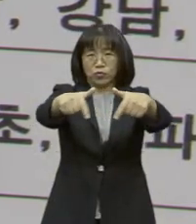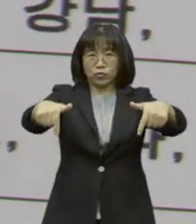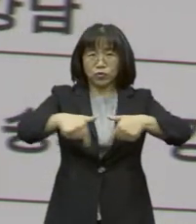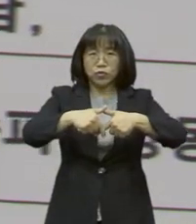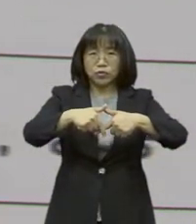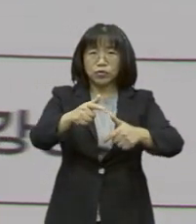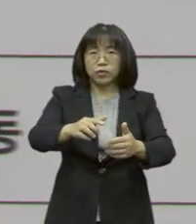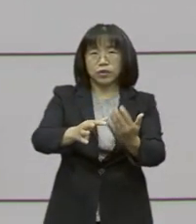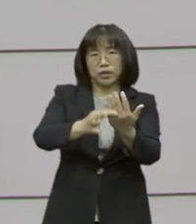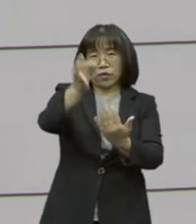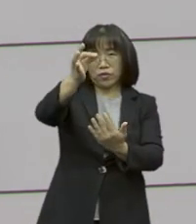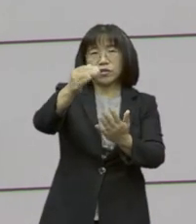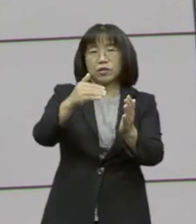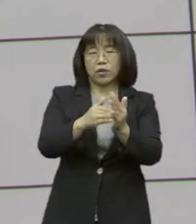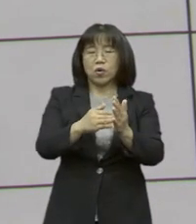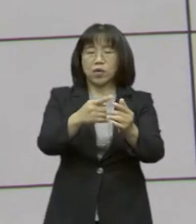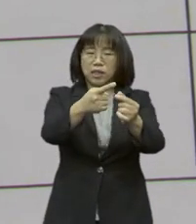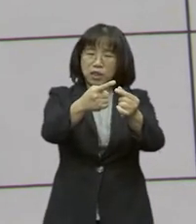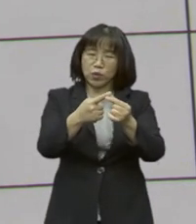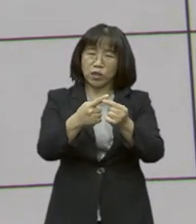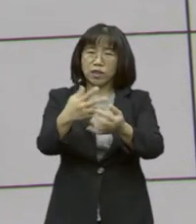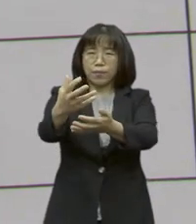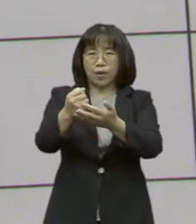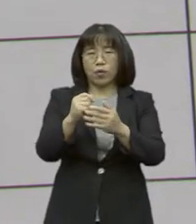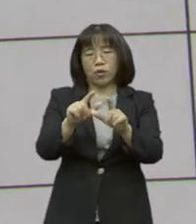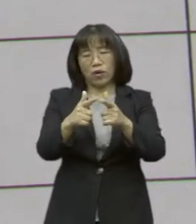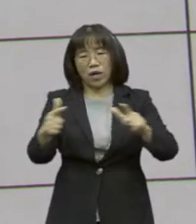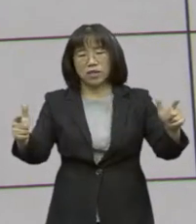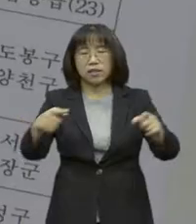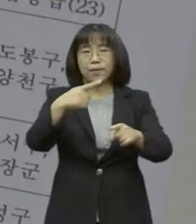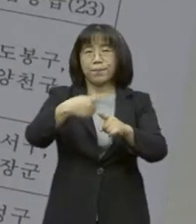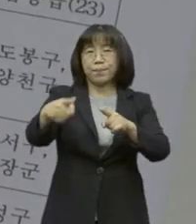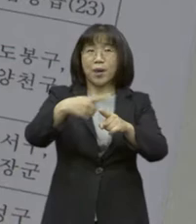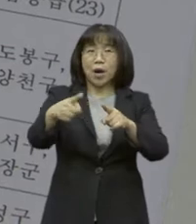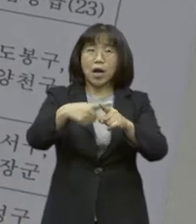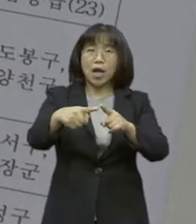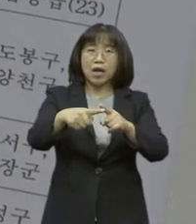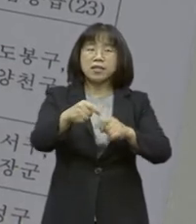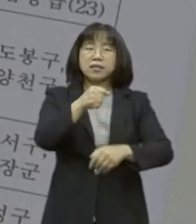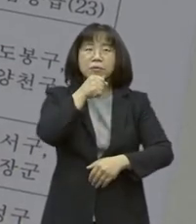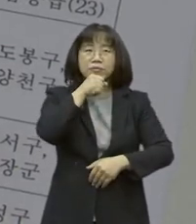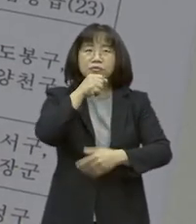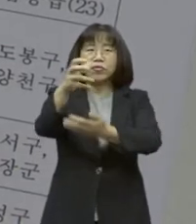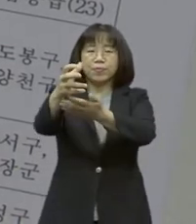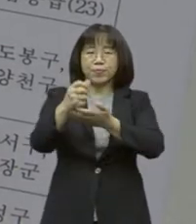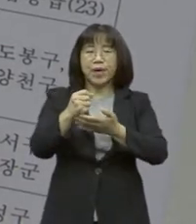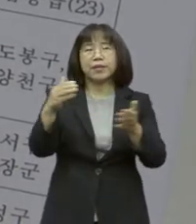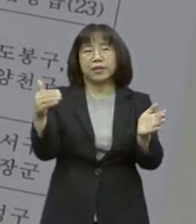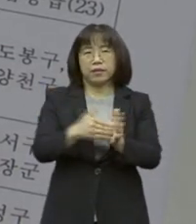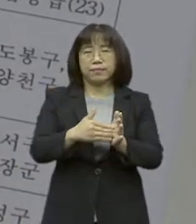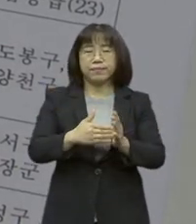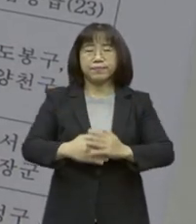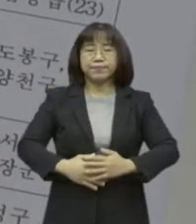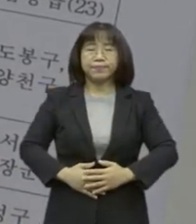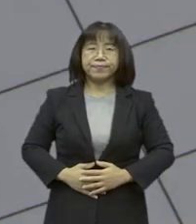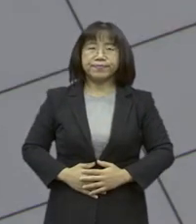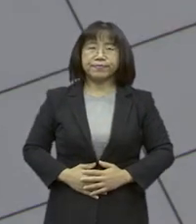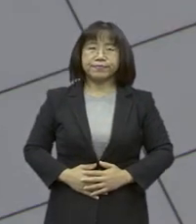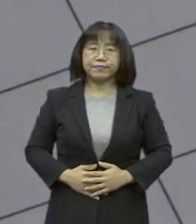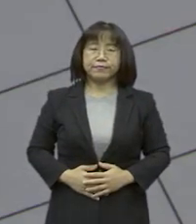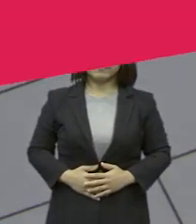총생산 성장률 1위 에 오르는 등 대내외적으로 다양한 평가에서 좋은 성적을 받고 있습니다